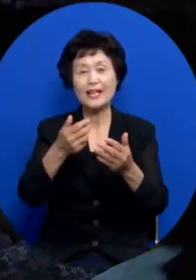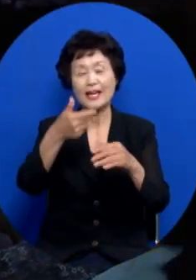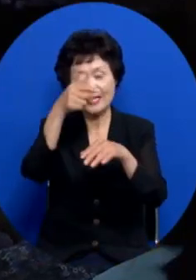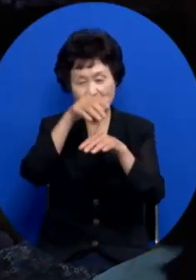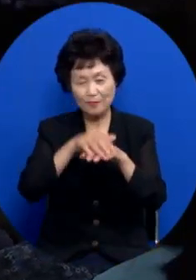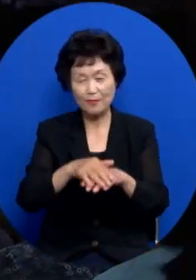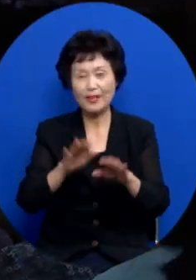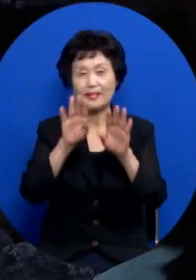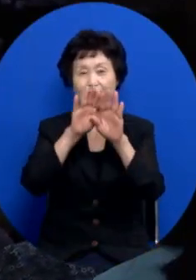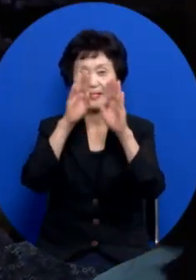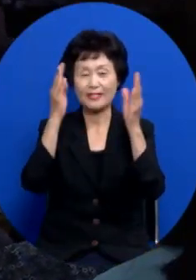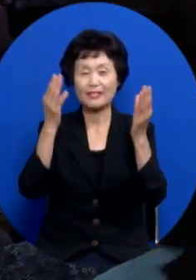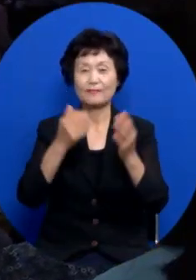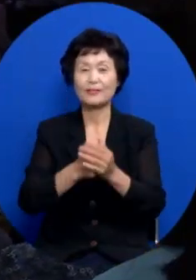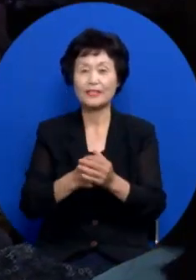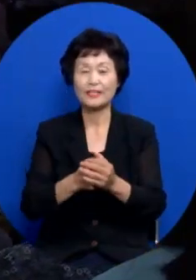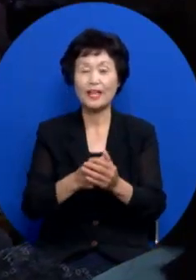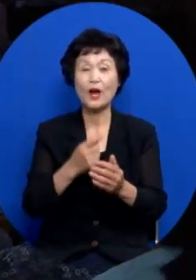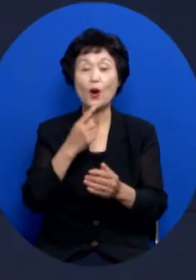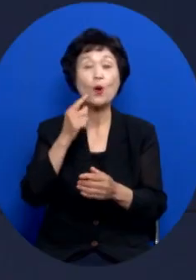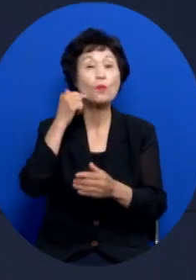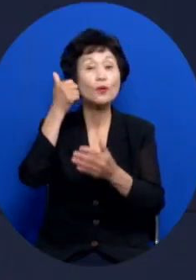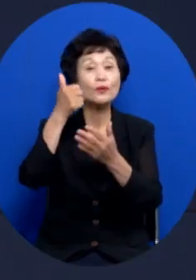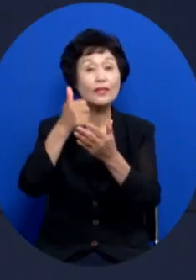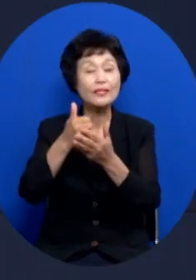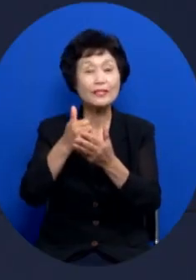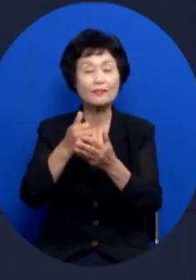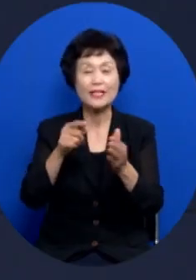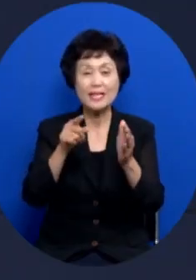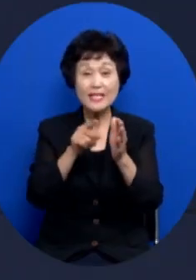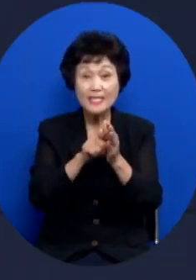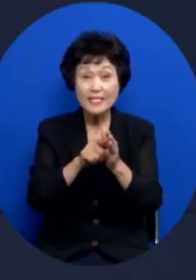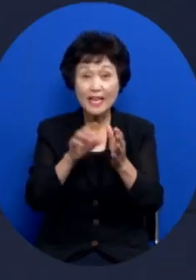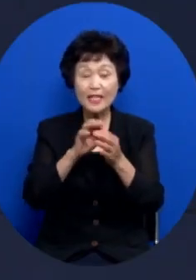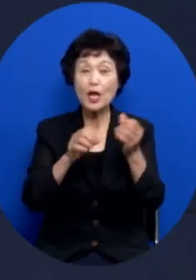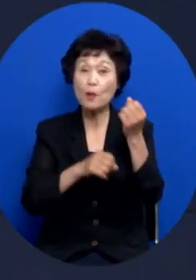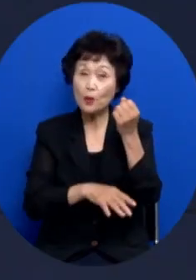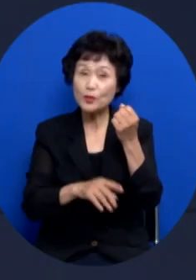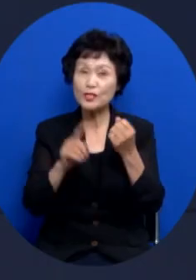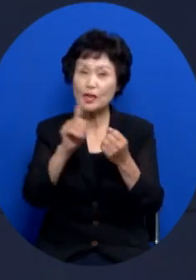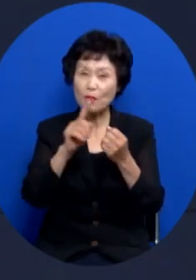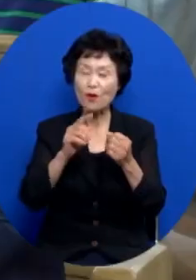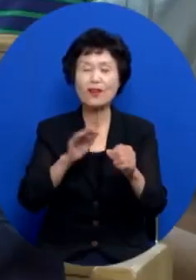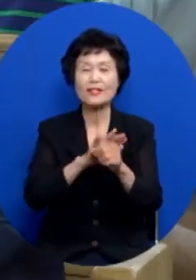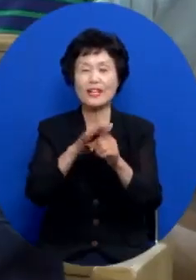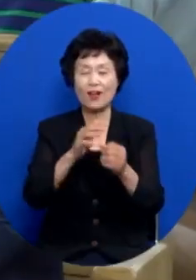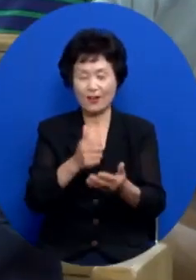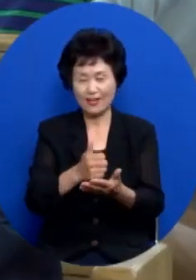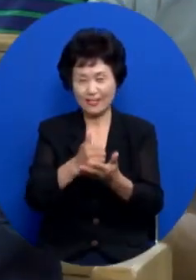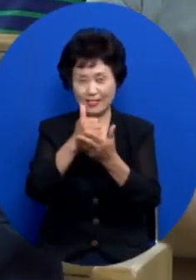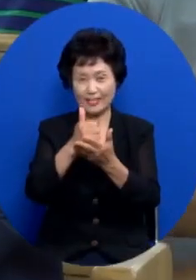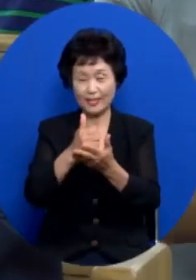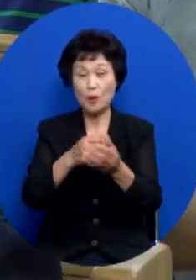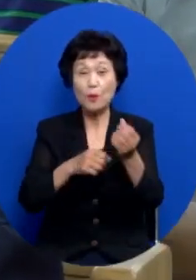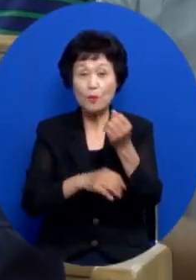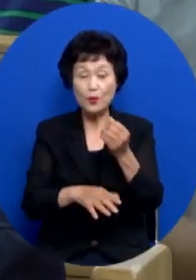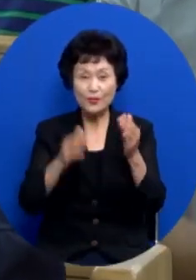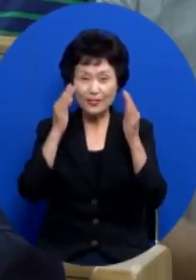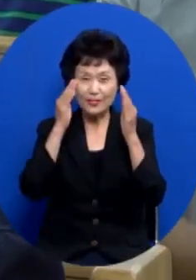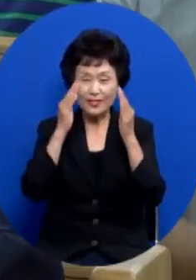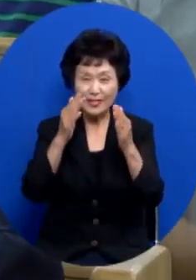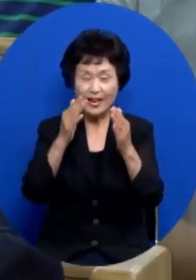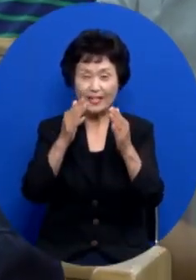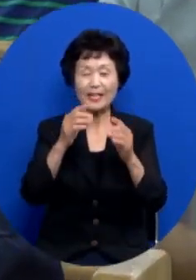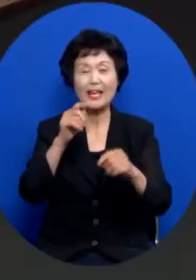말씀을 전한 인천 고장교회 오영복 목사는 신앙의 본질은 사랑과 섬김이라며 본질을 향해 큰 발을 내딛는